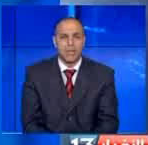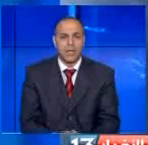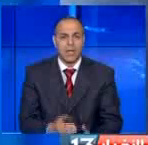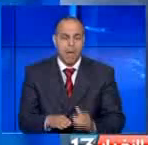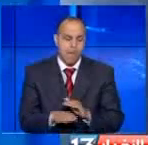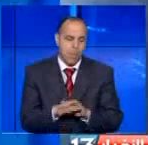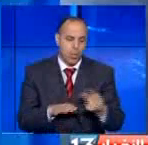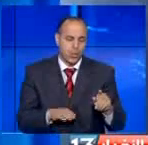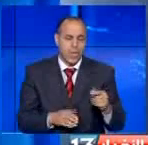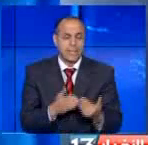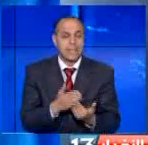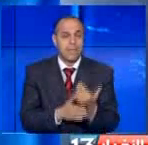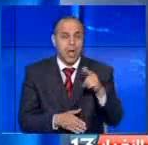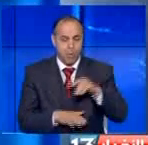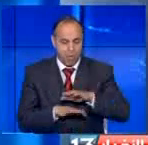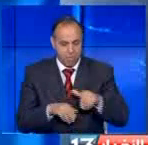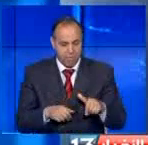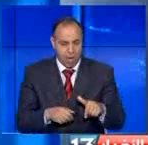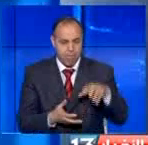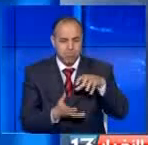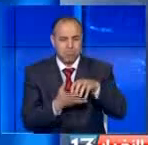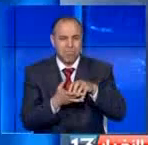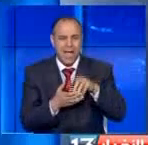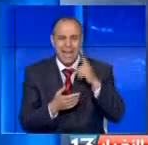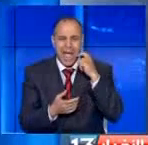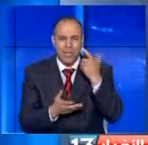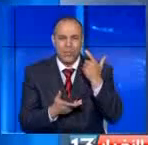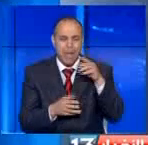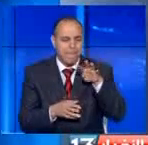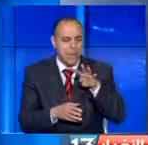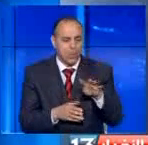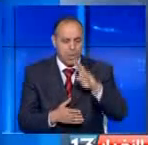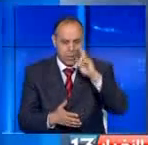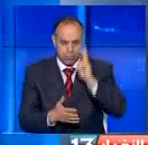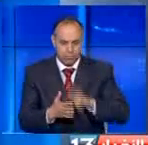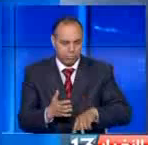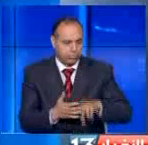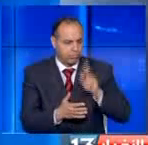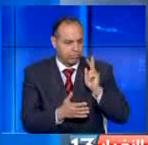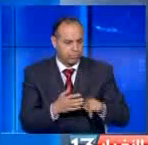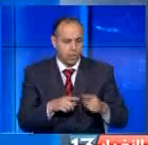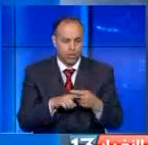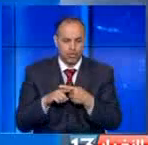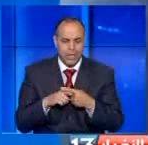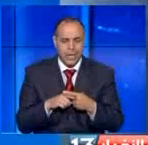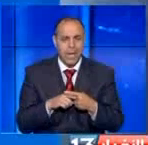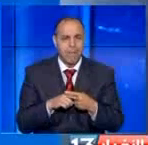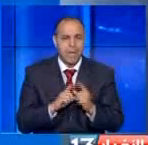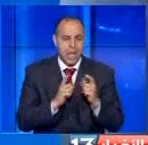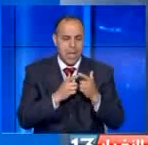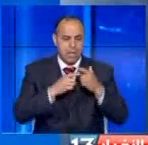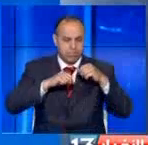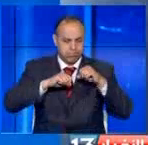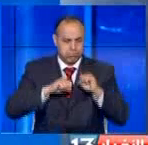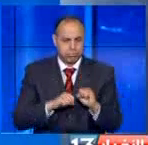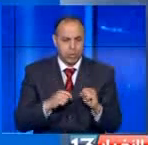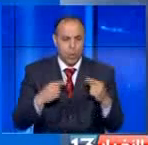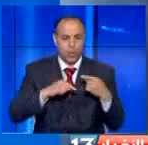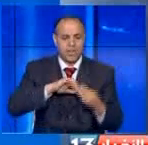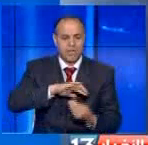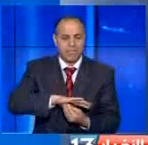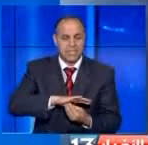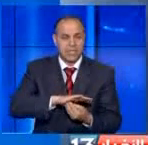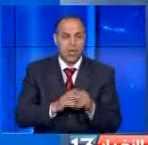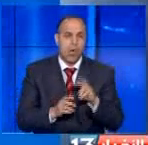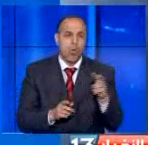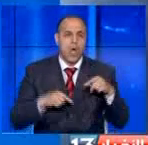في موضوع آخر، تم صباح اليوم بقبة النحاس بمنوبة إمضاء اتفاقية شراكة بين الهيئة الوطنية لمكافحة